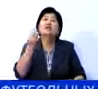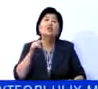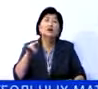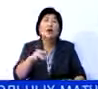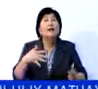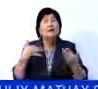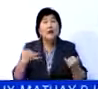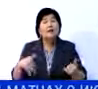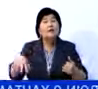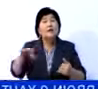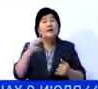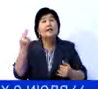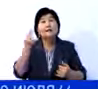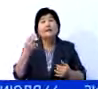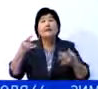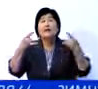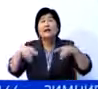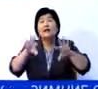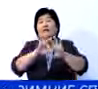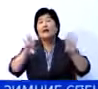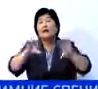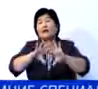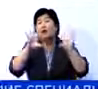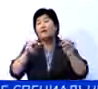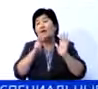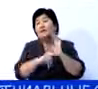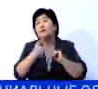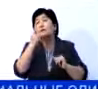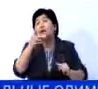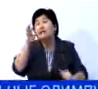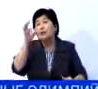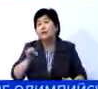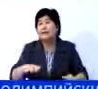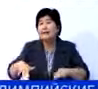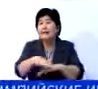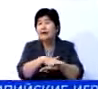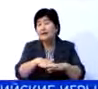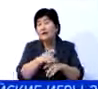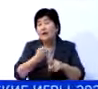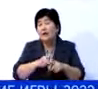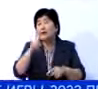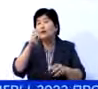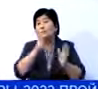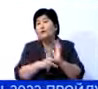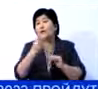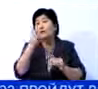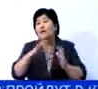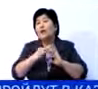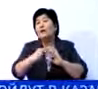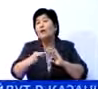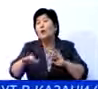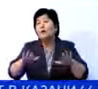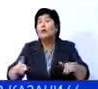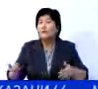На сегодня в регионе цифровым эфирным вещанием охвачен 81% населения, а это 183 населенных пункта,